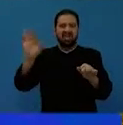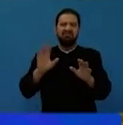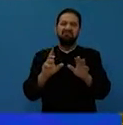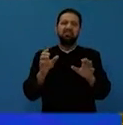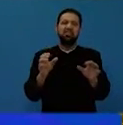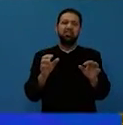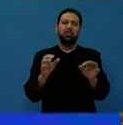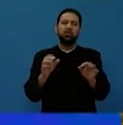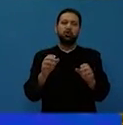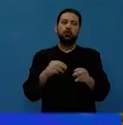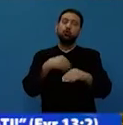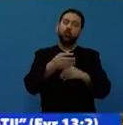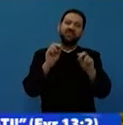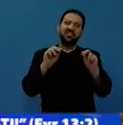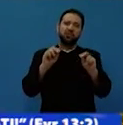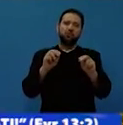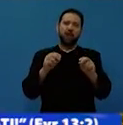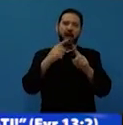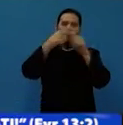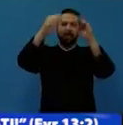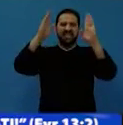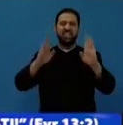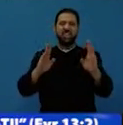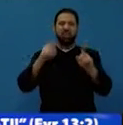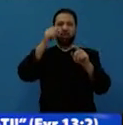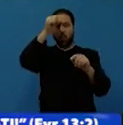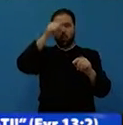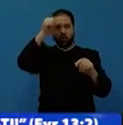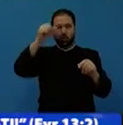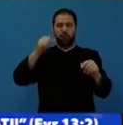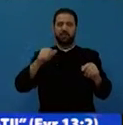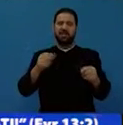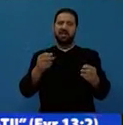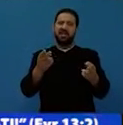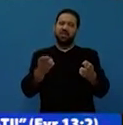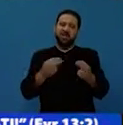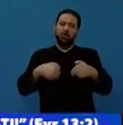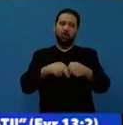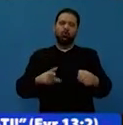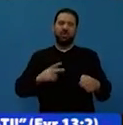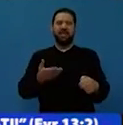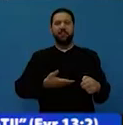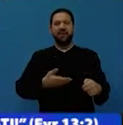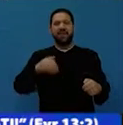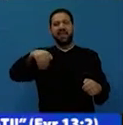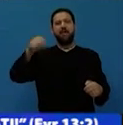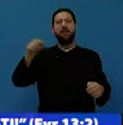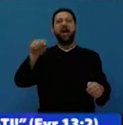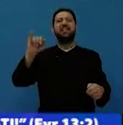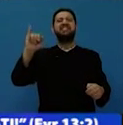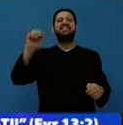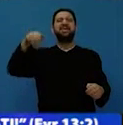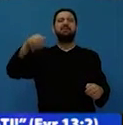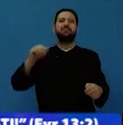Ortodoxe. Invitatul nostru este Părintele Protosinghel Dr. Maxim Vlad, slujitor la Catedrala Arhiepiscopală